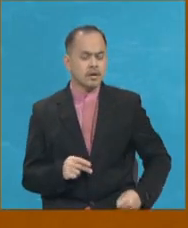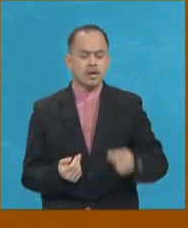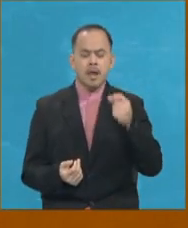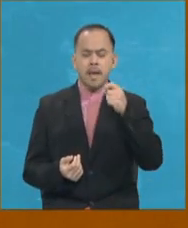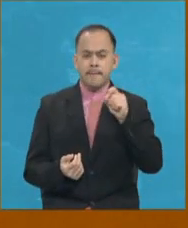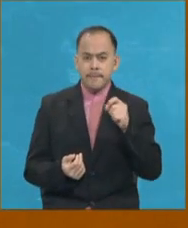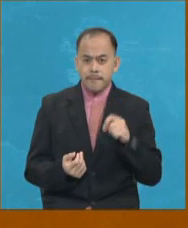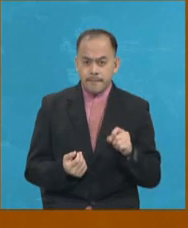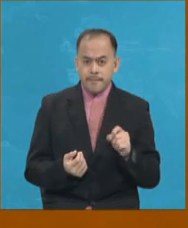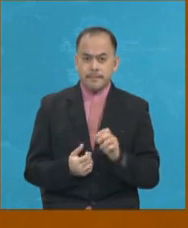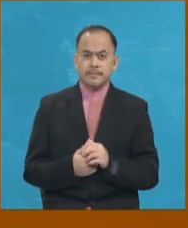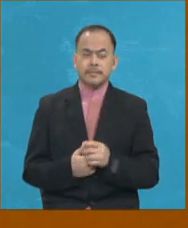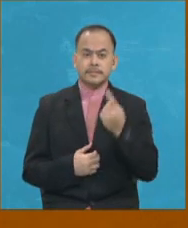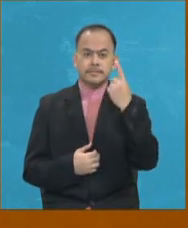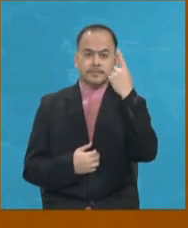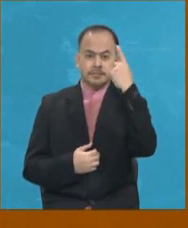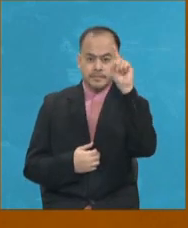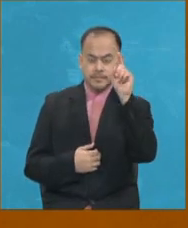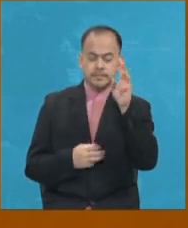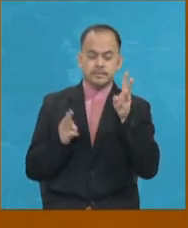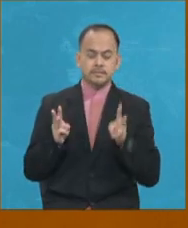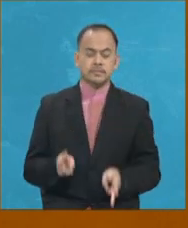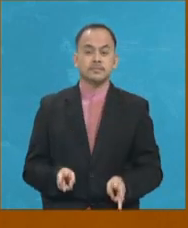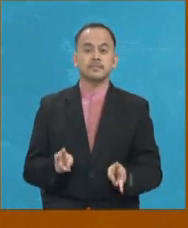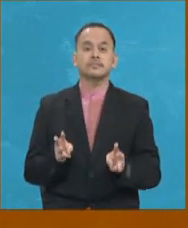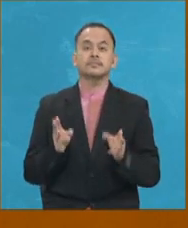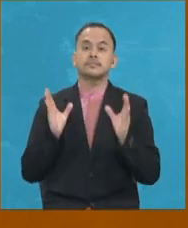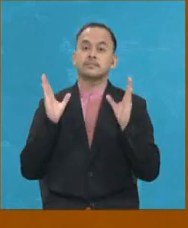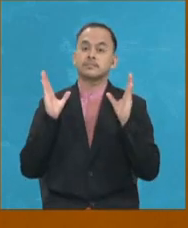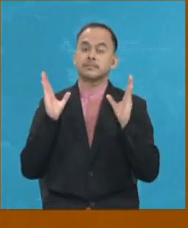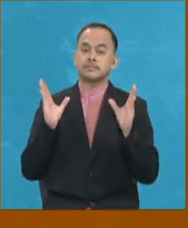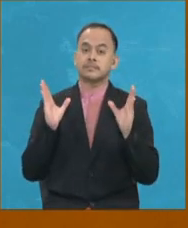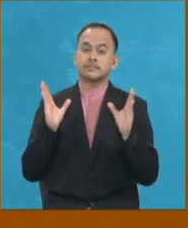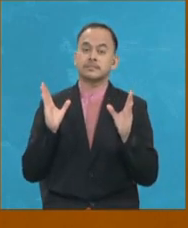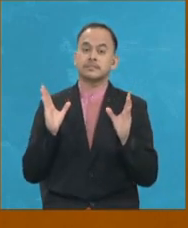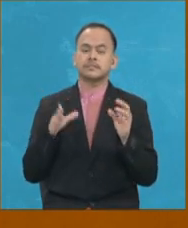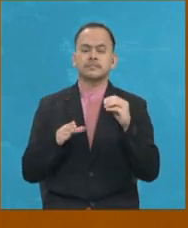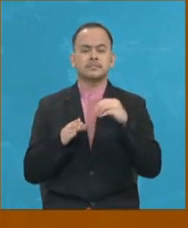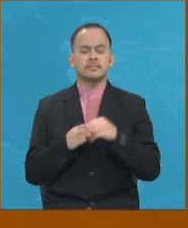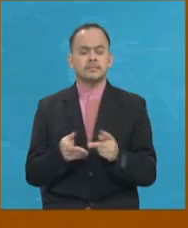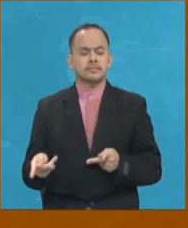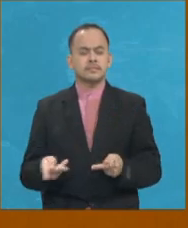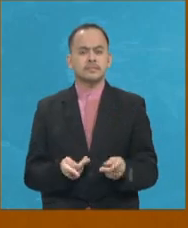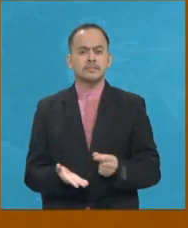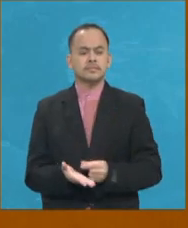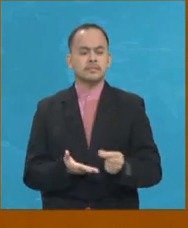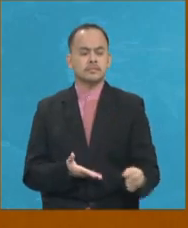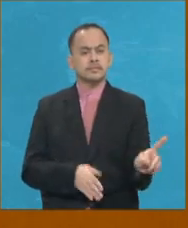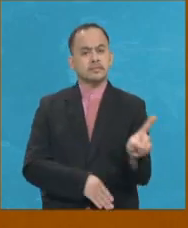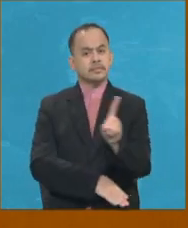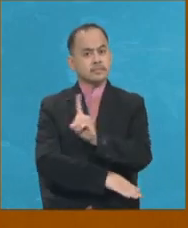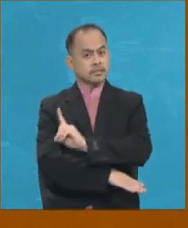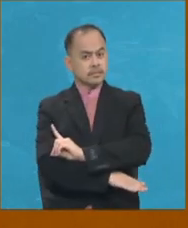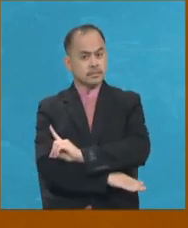memperkenankan bagi warga negara Brunei Darussalam dalam perfect Matan gaji